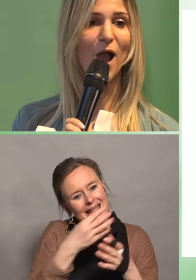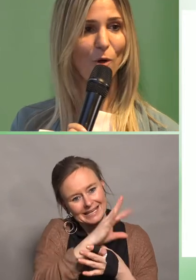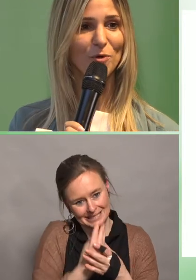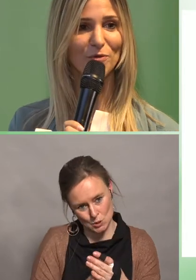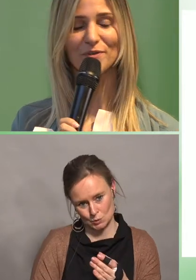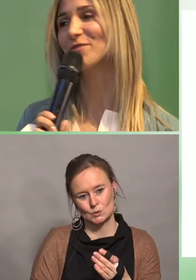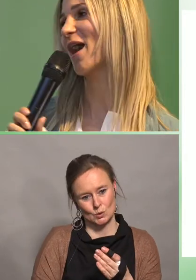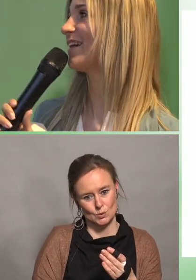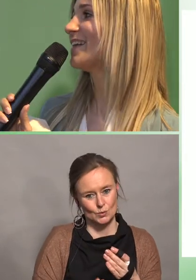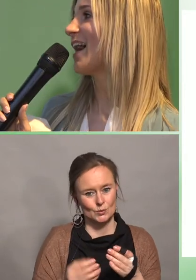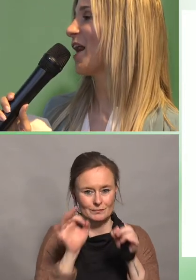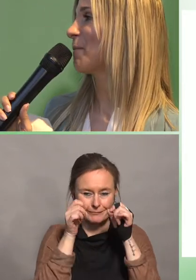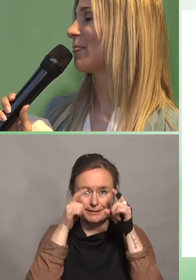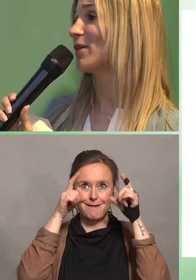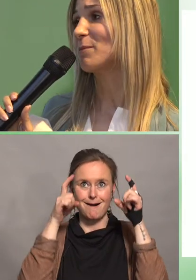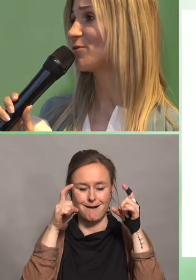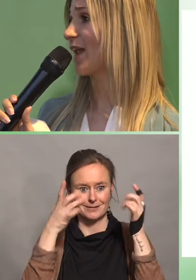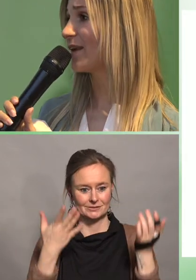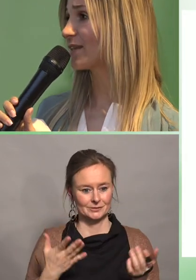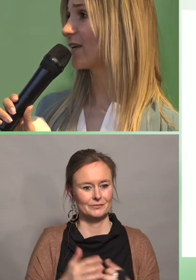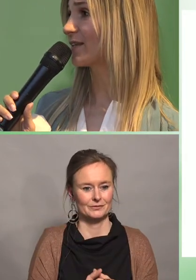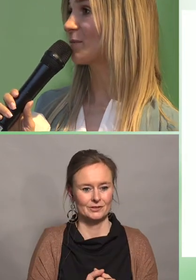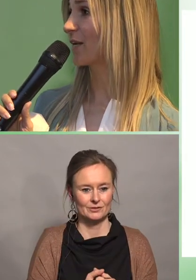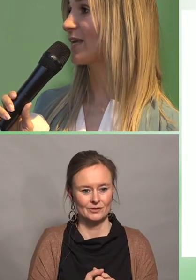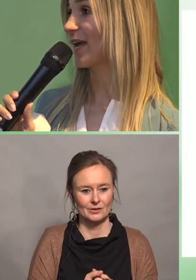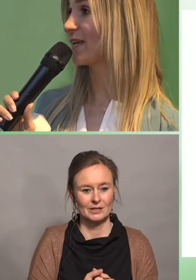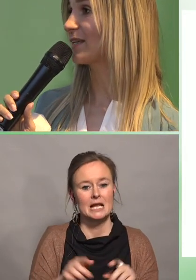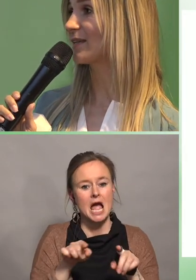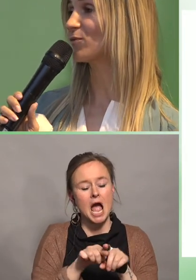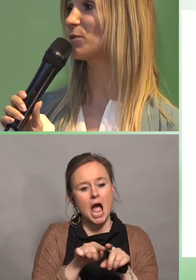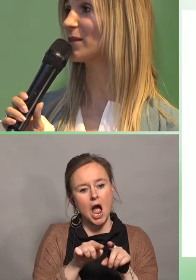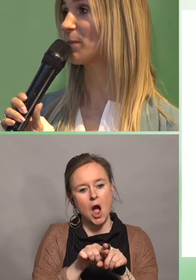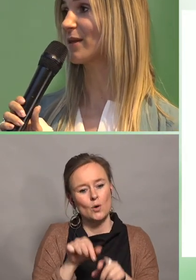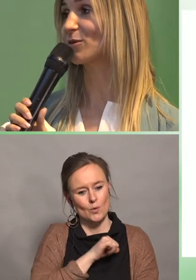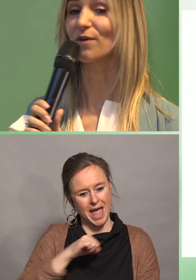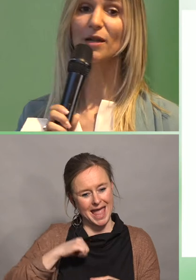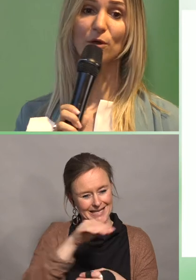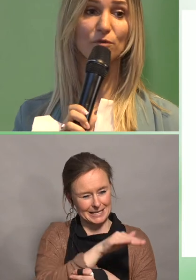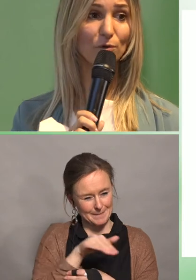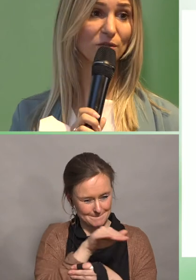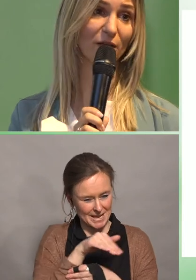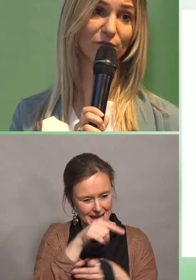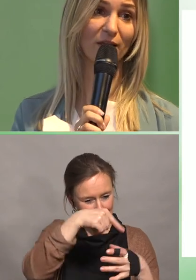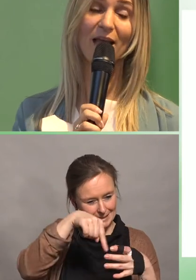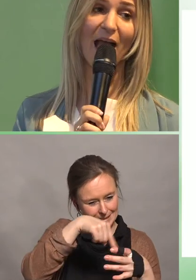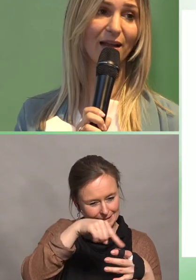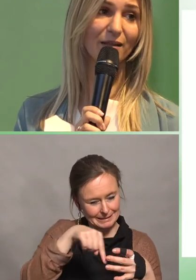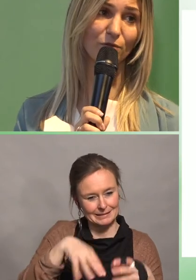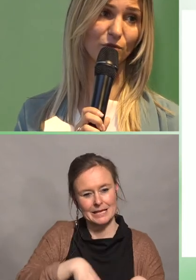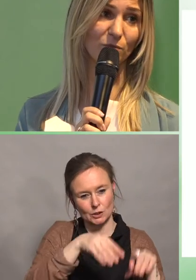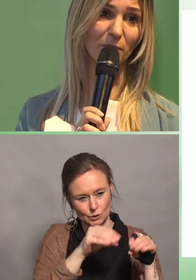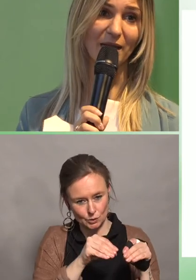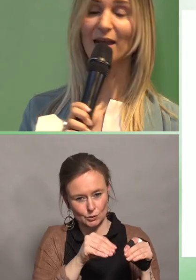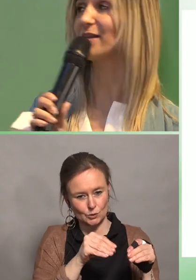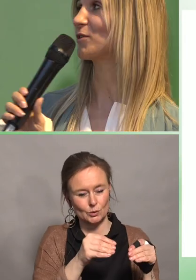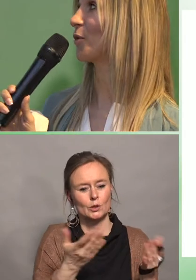sehr augenöffnend war. Wir haben im Filialintranet einen Bereich eingerichtet, wo die Mitarbeiter und vor allem auch Führungskräfte alle Infos